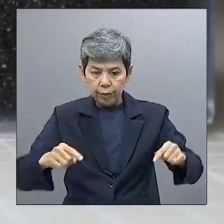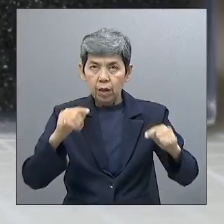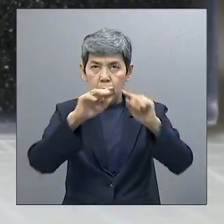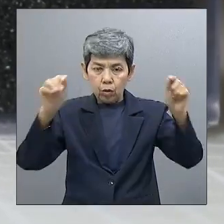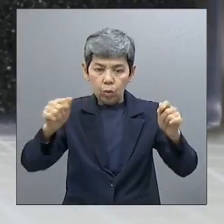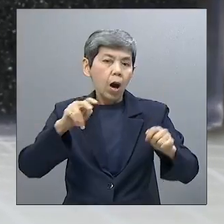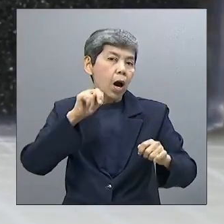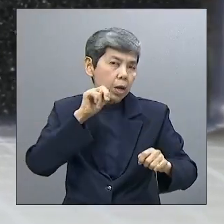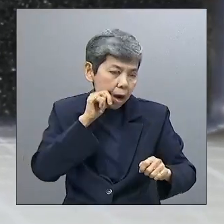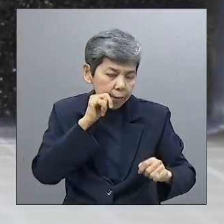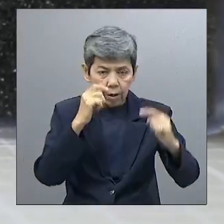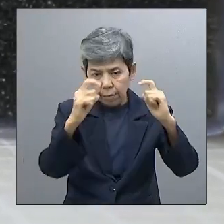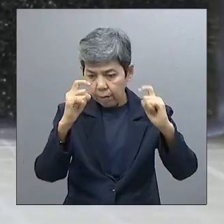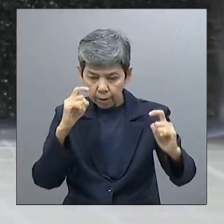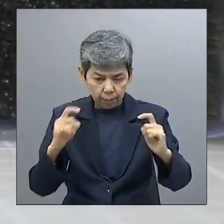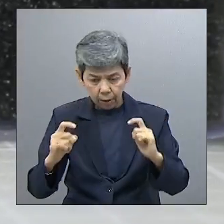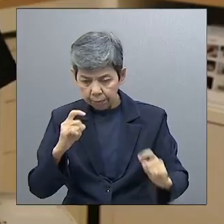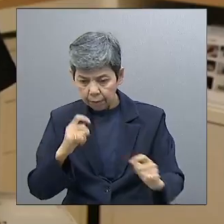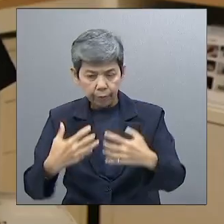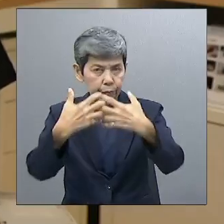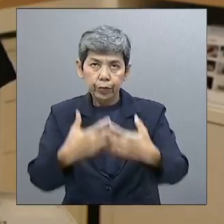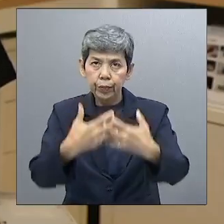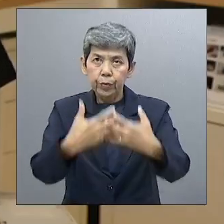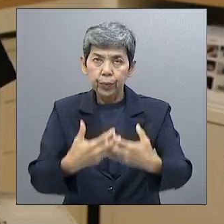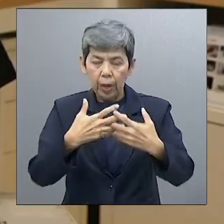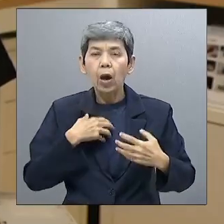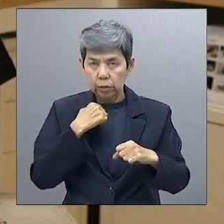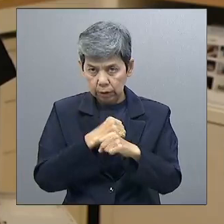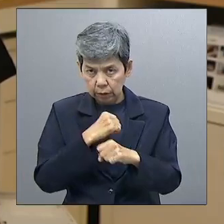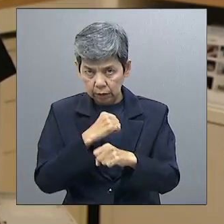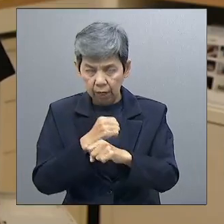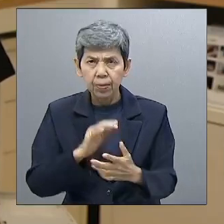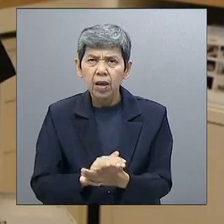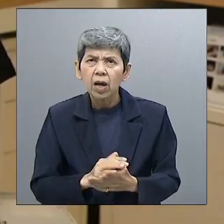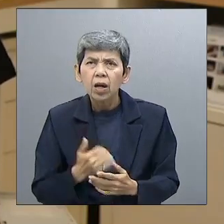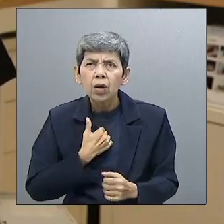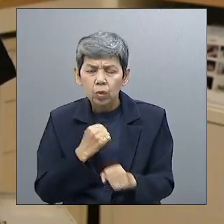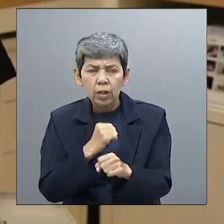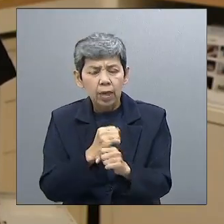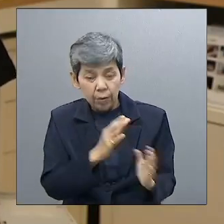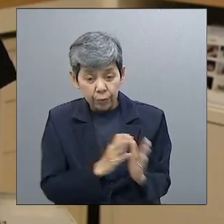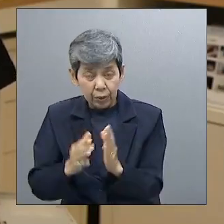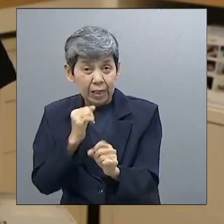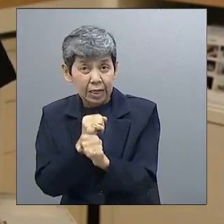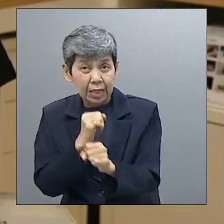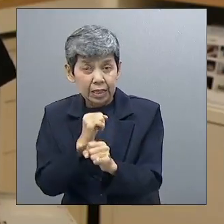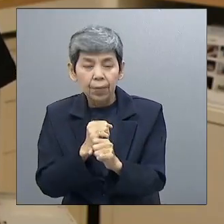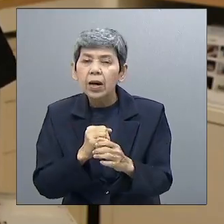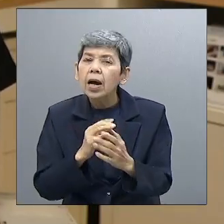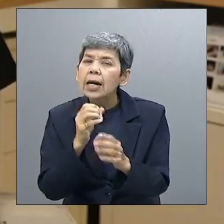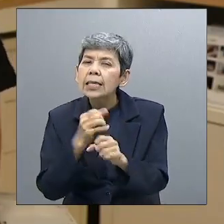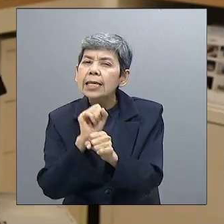น้ำเป็นอะไหล่ต่างๆเป็นเครื่องยนต์เป็นอะไรเงี้ยมีหมดทุกอย่างนะครับก็คือจริงๆแล้วโลกของ164เนี่ยมันเหมือนกับโลกของความเป็นจริงเล